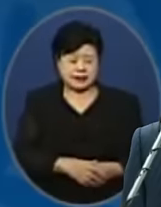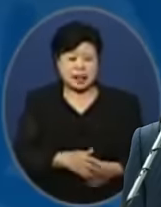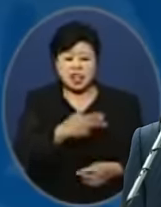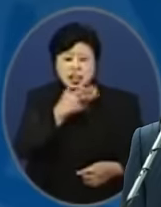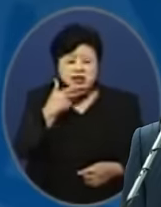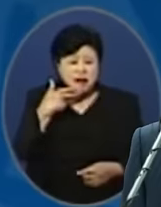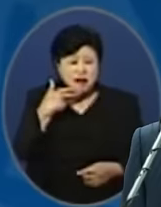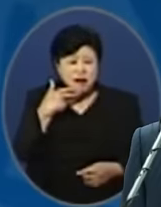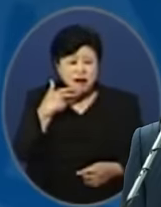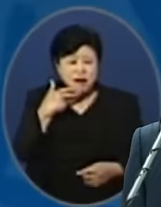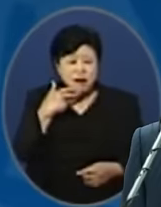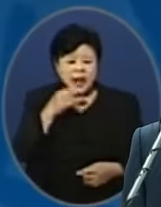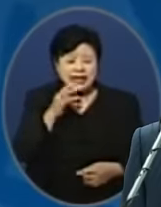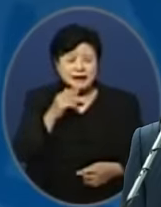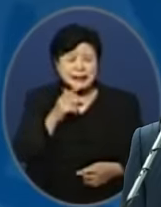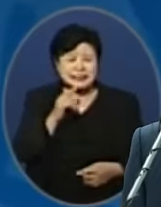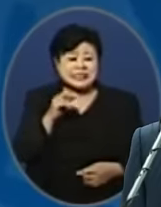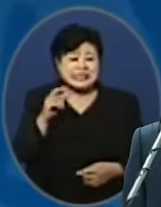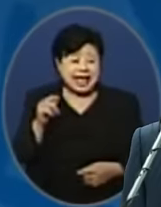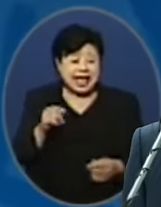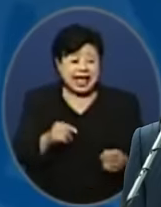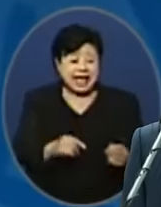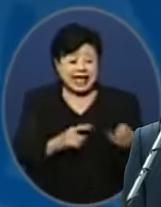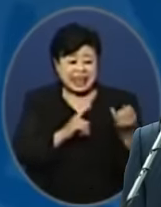영국의 엘리자베스 1세는